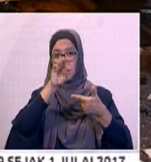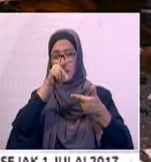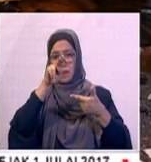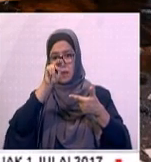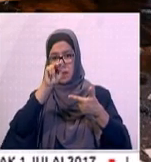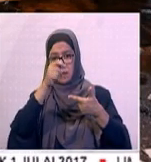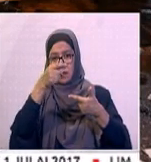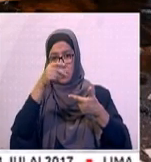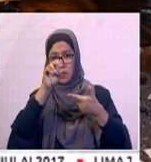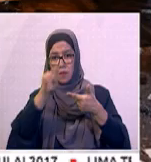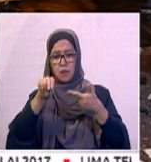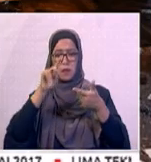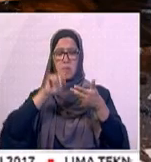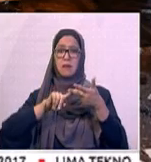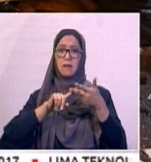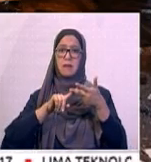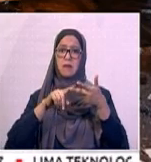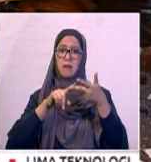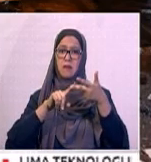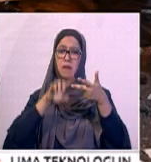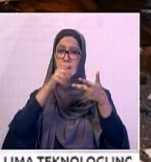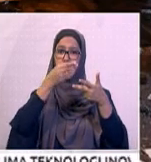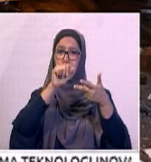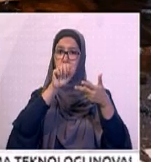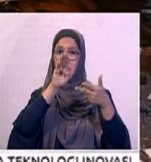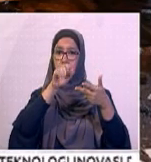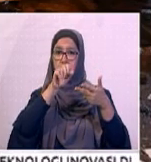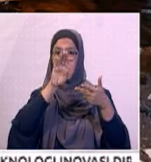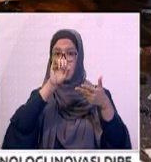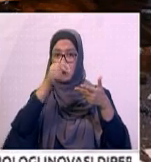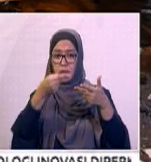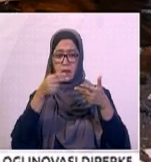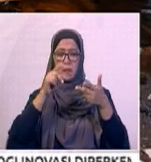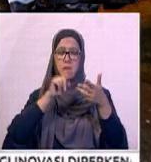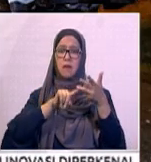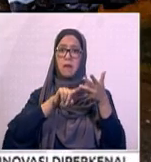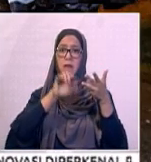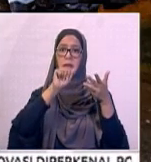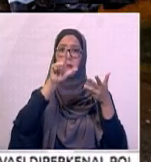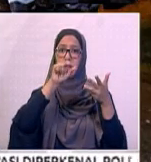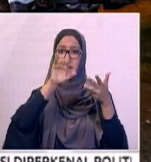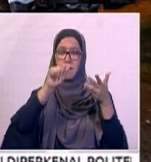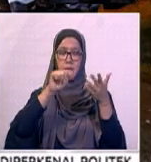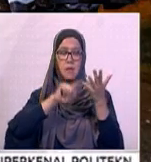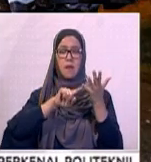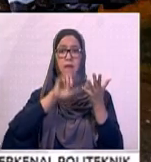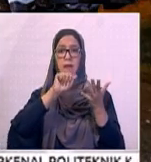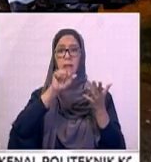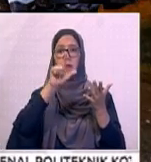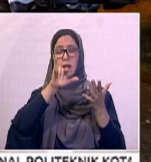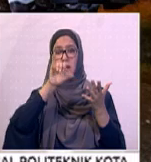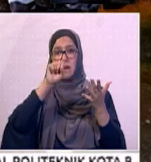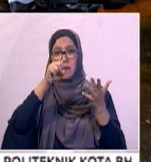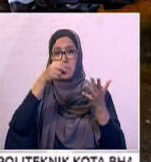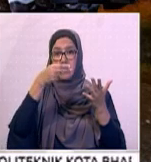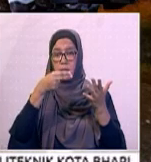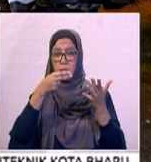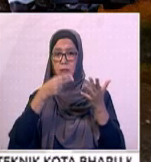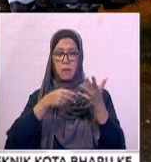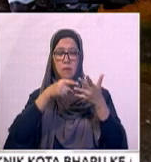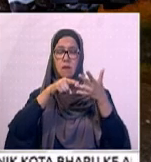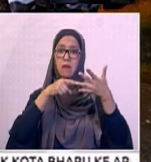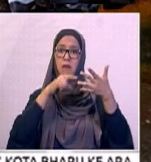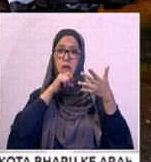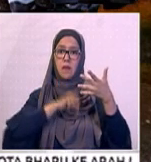Azhar, Habibah, 62 tahun, serta dua anaknya dikenali sebagai Alia dan Alisa, masing-masing berusia 17 tahun dan 15